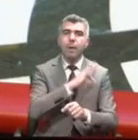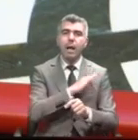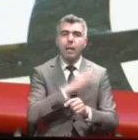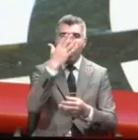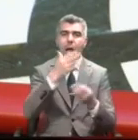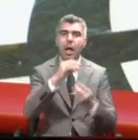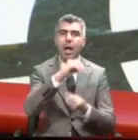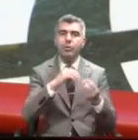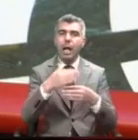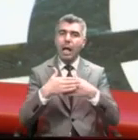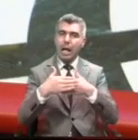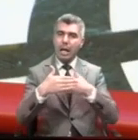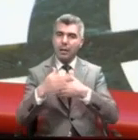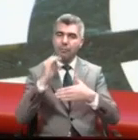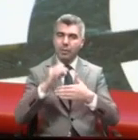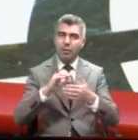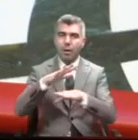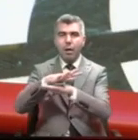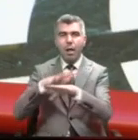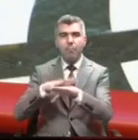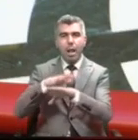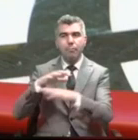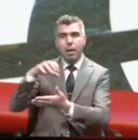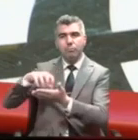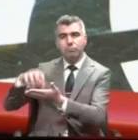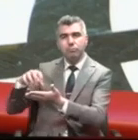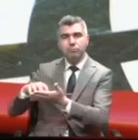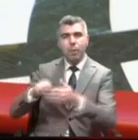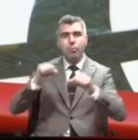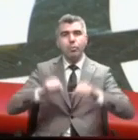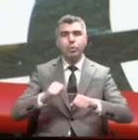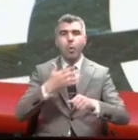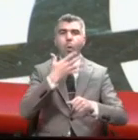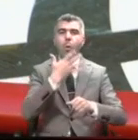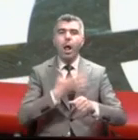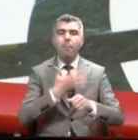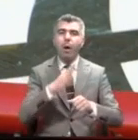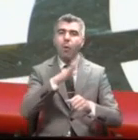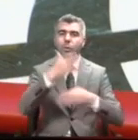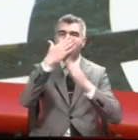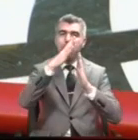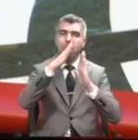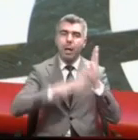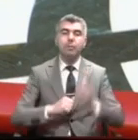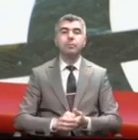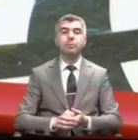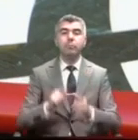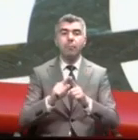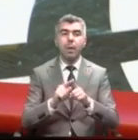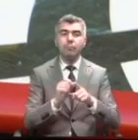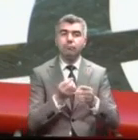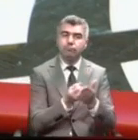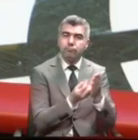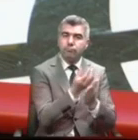على اداء مناسك الحجم مختلف مقرات المجالس العلميه بجميع مناطق المملكه تكثيف البرامج التوعويه